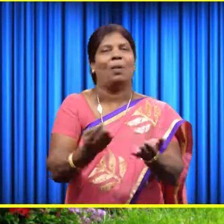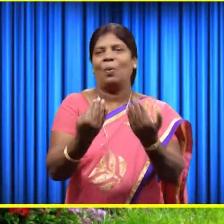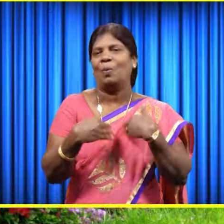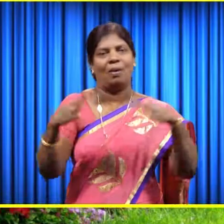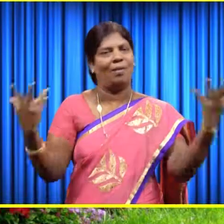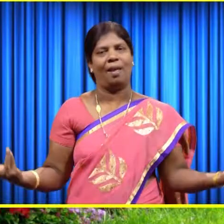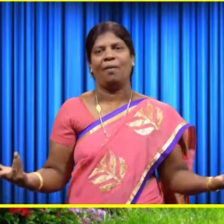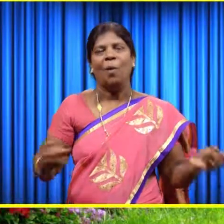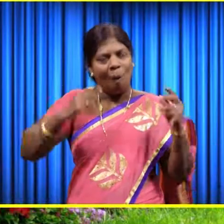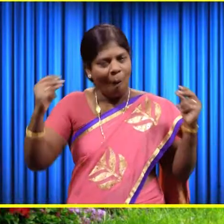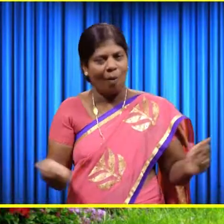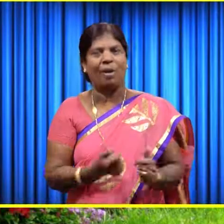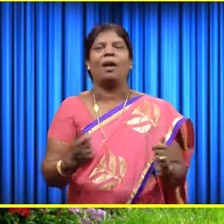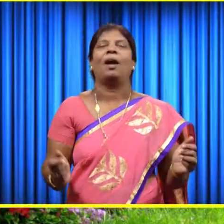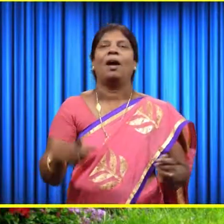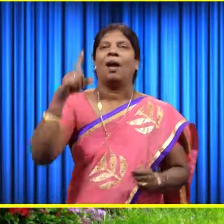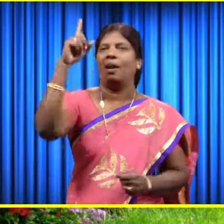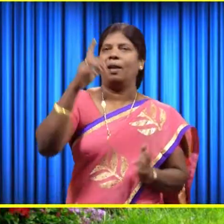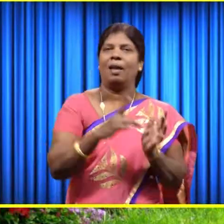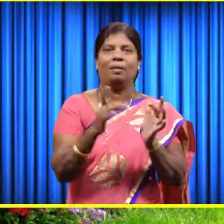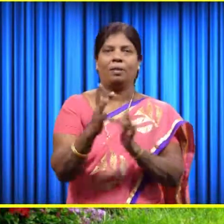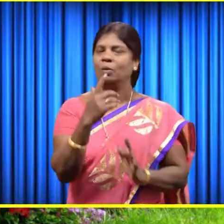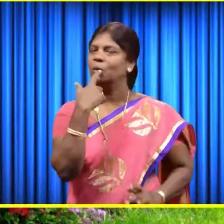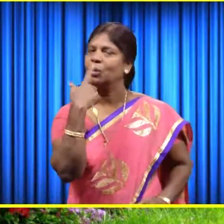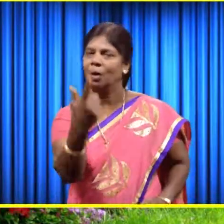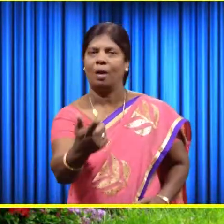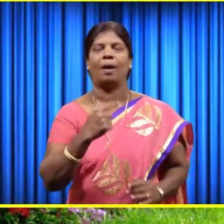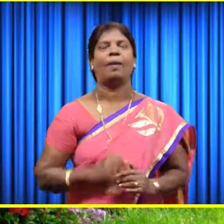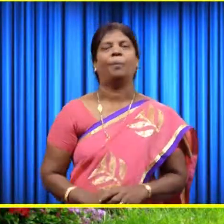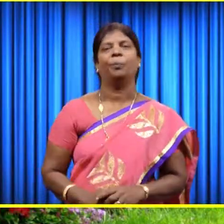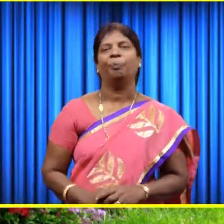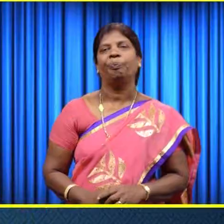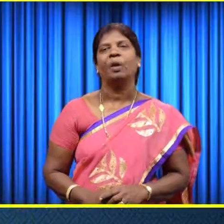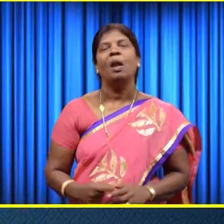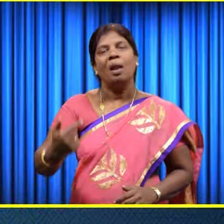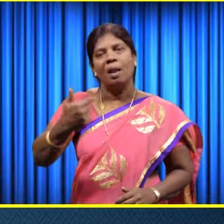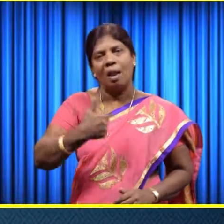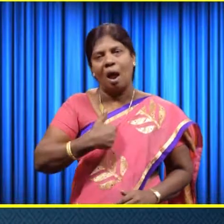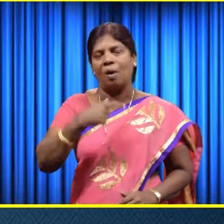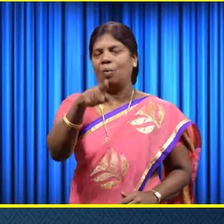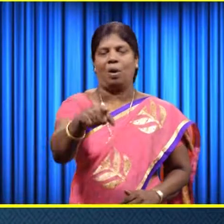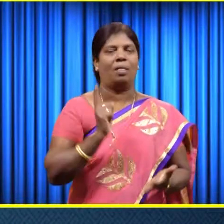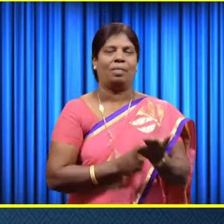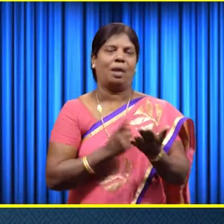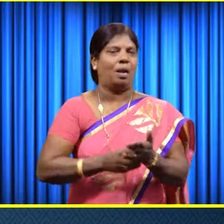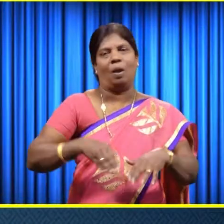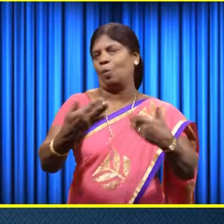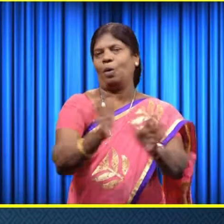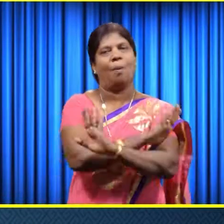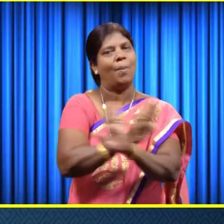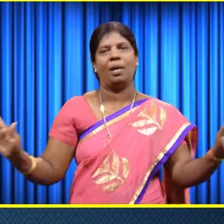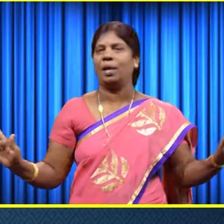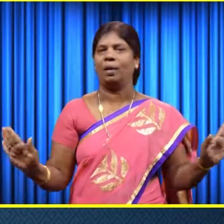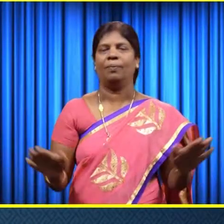தண்டிக்கவில்லை. உடனே ஆண்டவர் அவளை பார்த்து சொன்ன காரியம் என்ன தெரியுமா? நானும் உன்னை